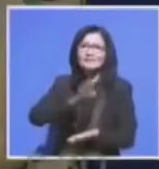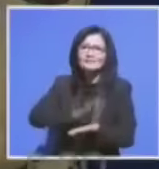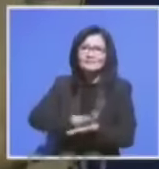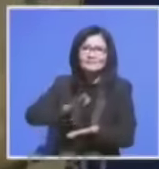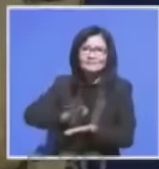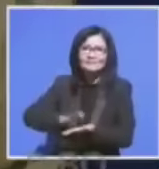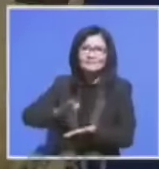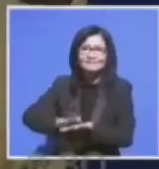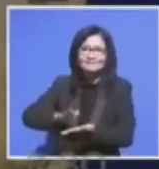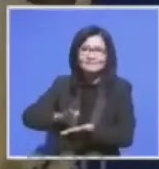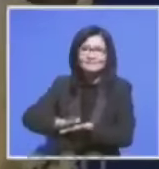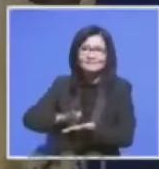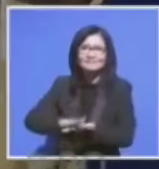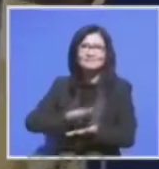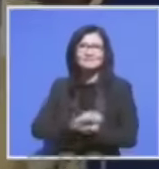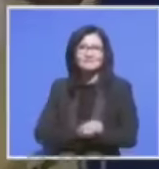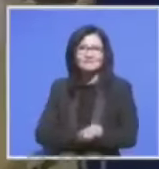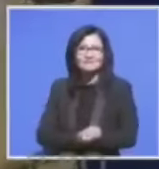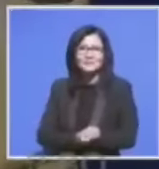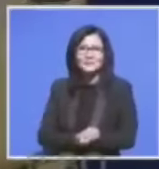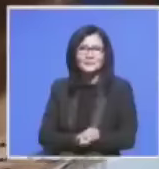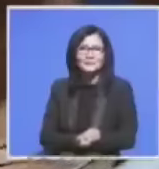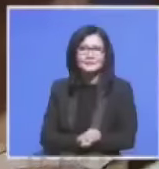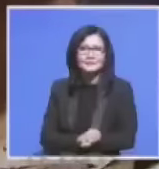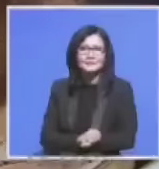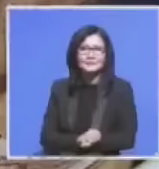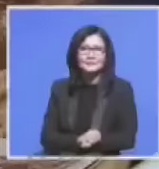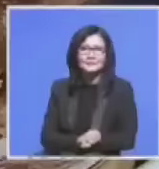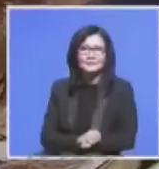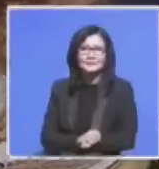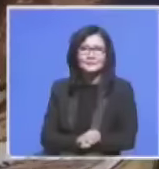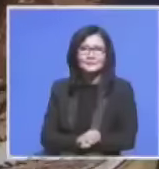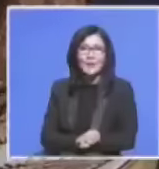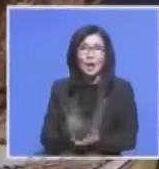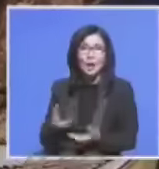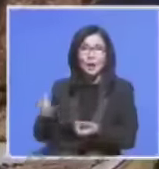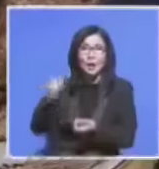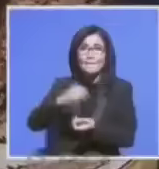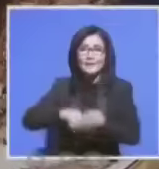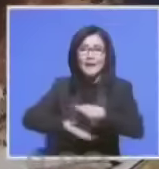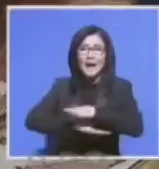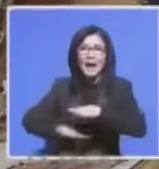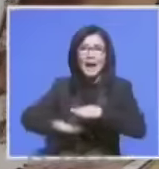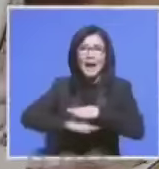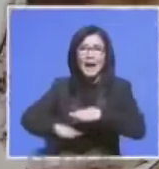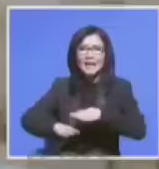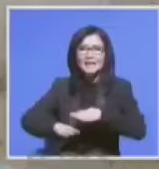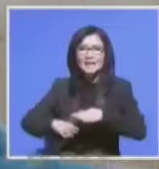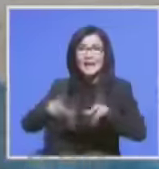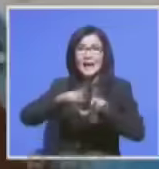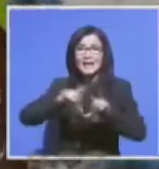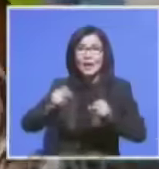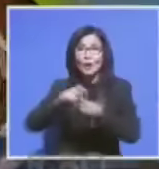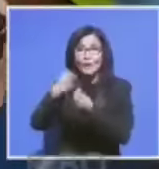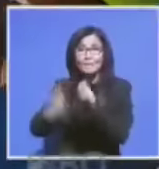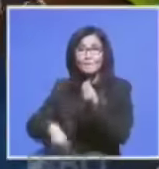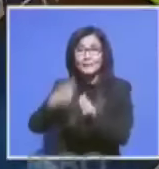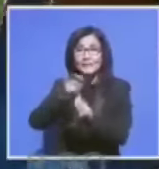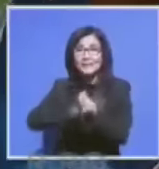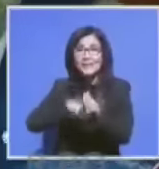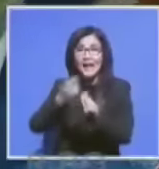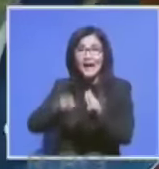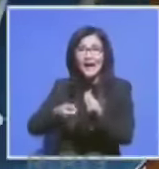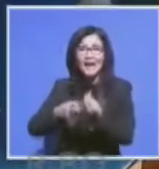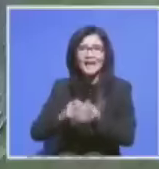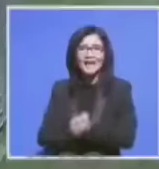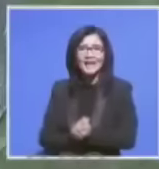supaya tidak terlalu padat nasinya. Lalu beri alas daun pisang lagi dan buat dengan